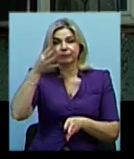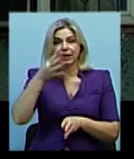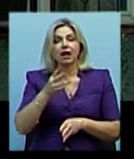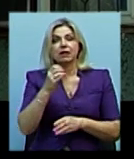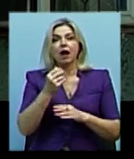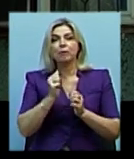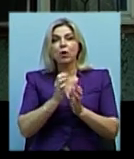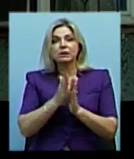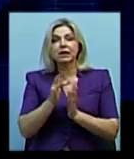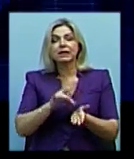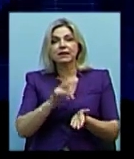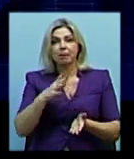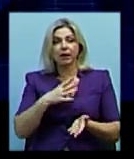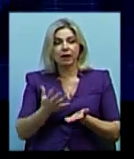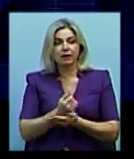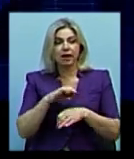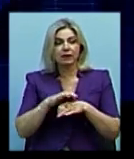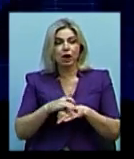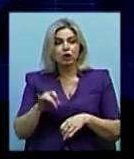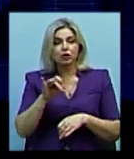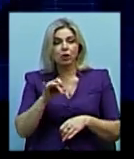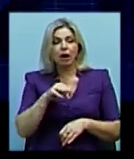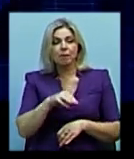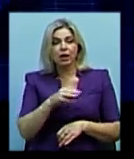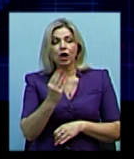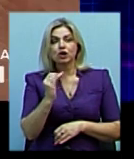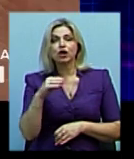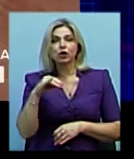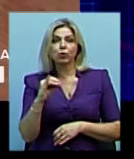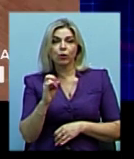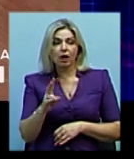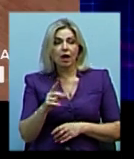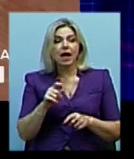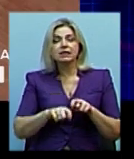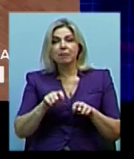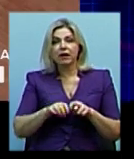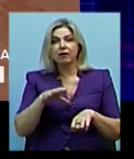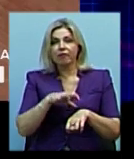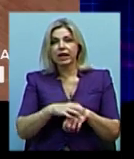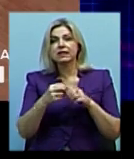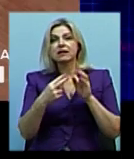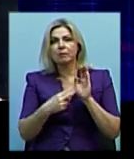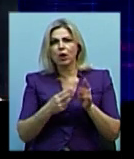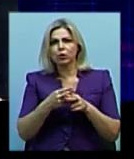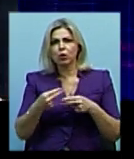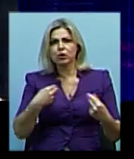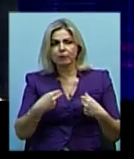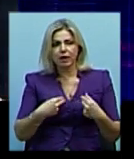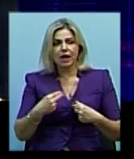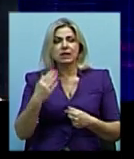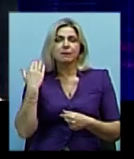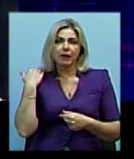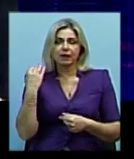на проспекті Центральному було знайдено тіло історика Миколи Шитюка. Експерти зафіксували 17 ножових ран на грудях, спині та